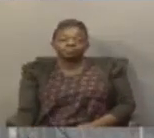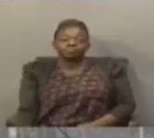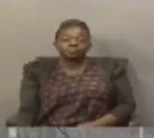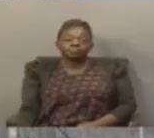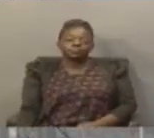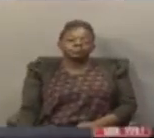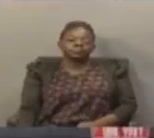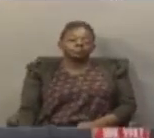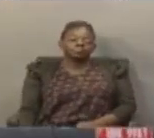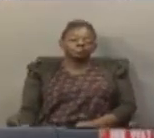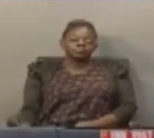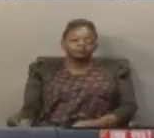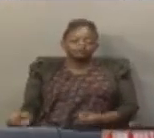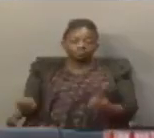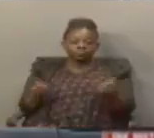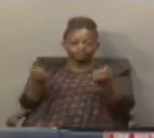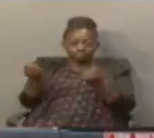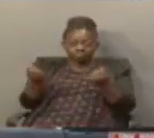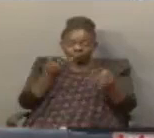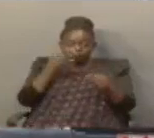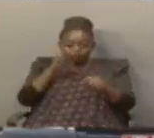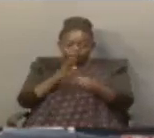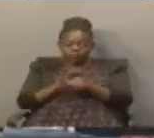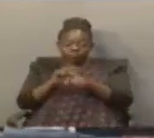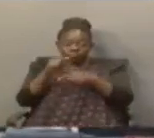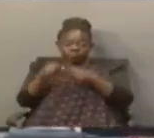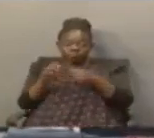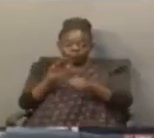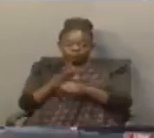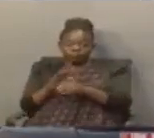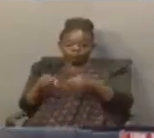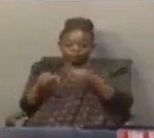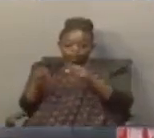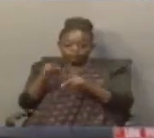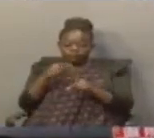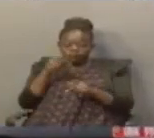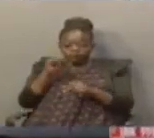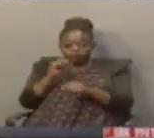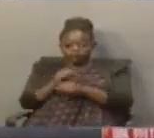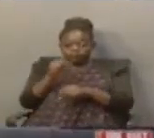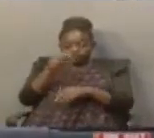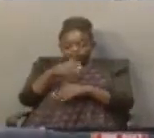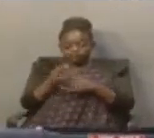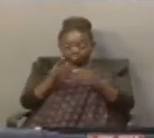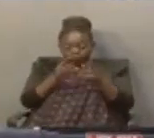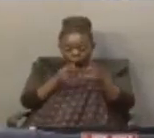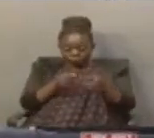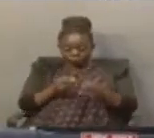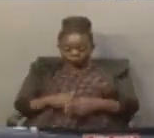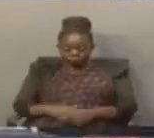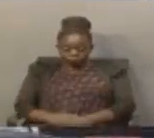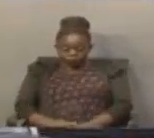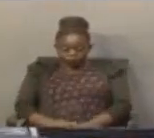z'ebyamaguzi ezisala ensalo ya Uganda ne Rwanda e Katuna zeeyongedde obungi ekiwadde abantu abakolera ku nsalo essuubi.